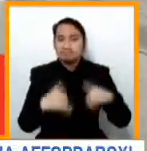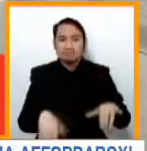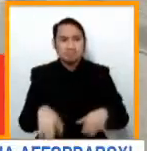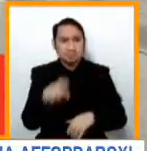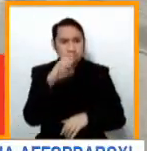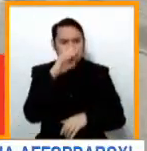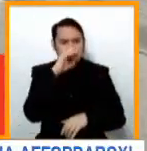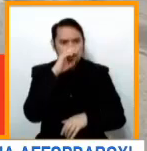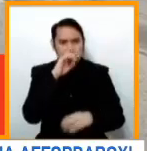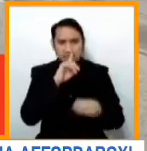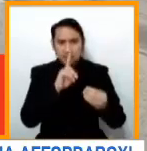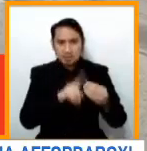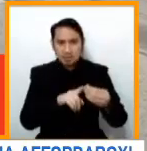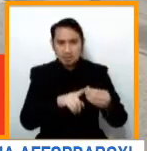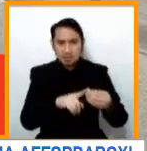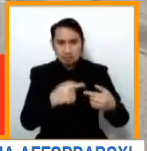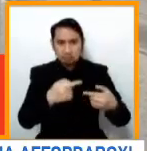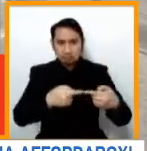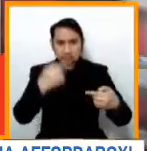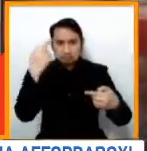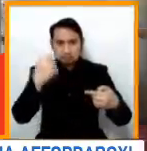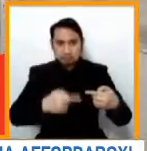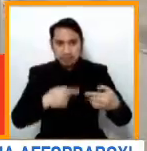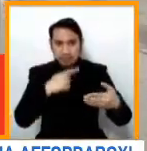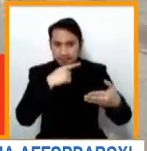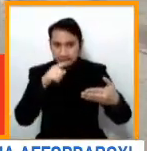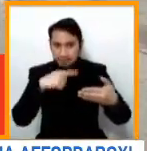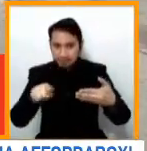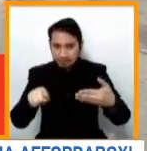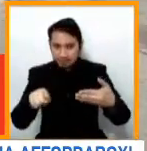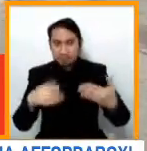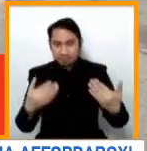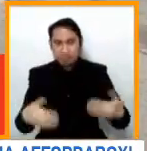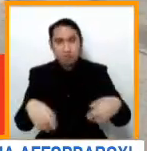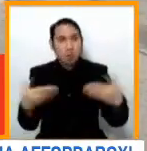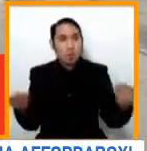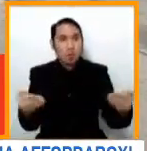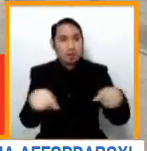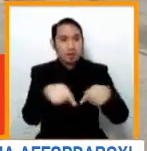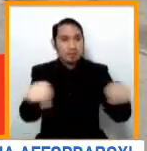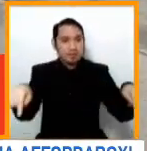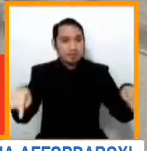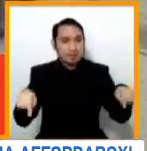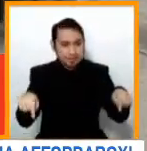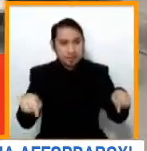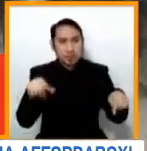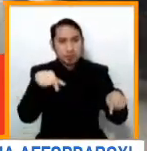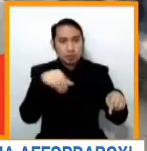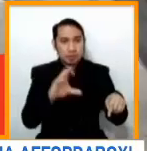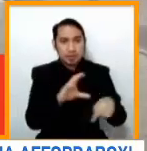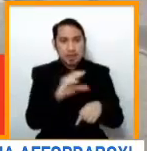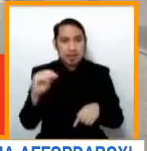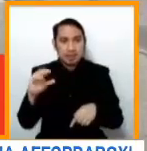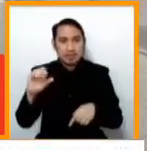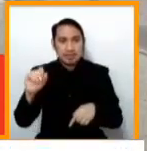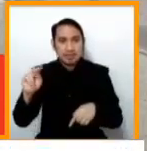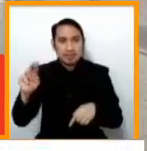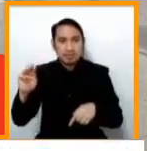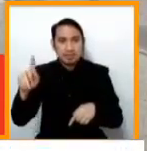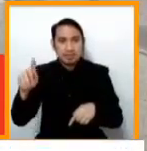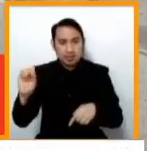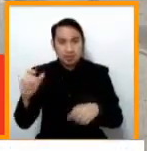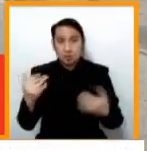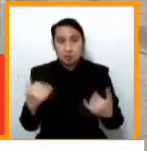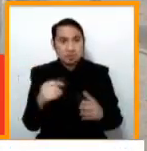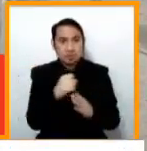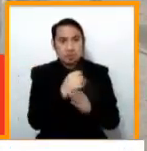checkpoint dito sa Batasan San Mateo Road na boundary ng Quezon City at San Mateo Rizal. yung ilang mga lumabag sa health protocols at